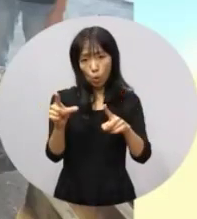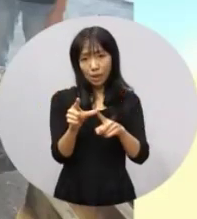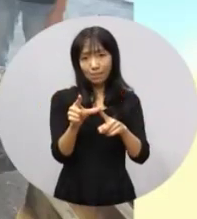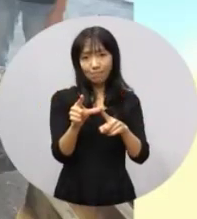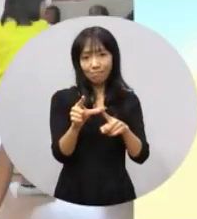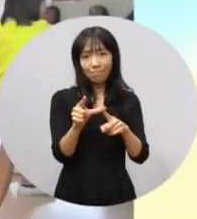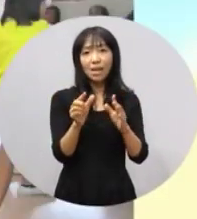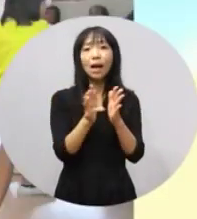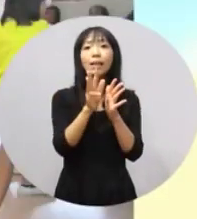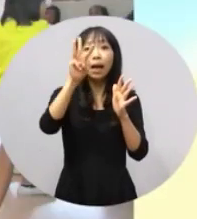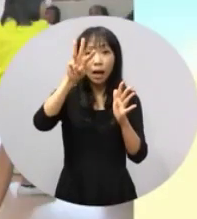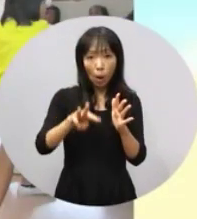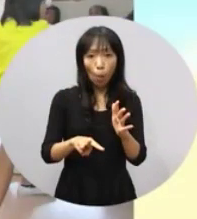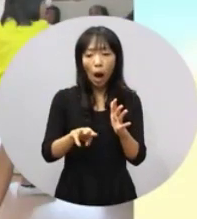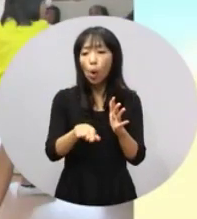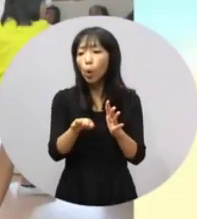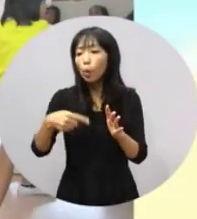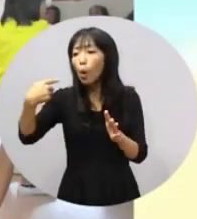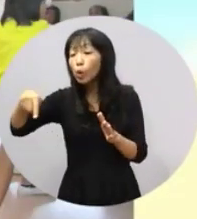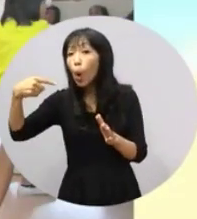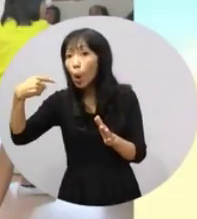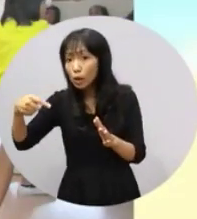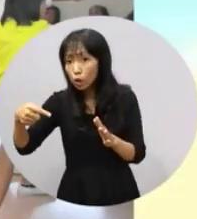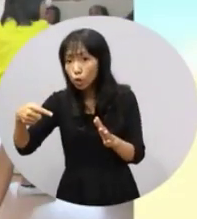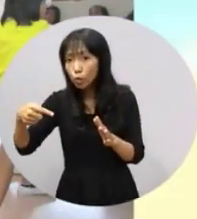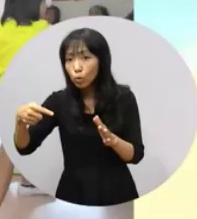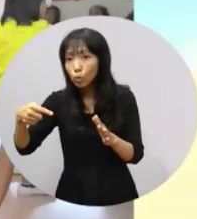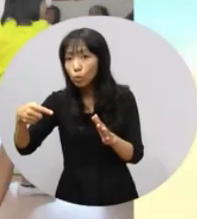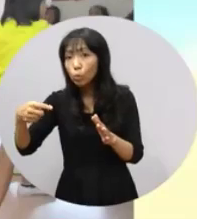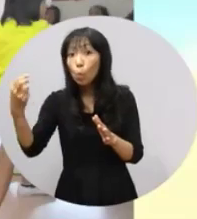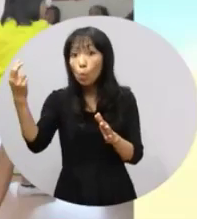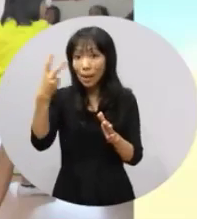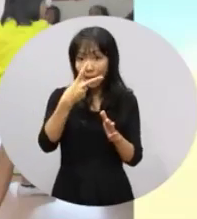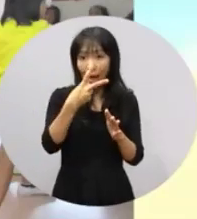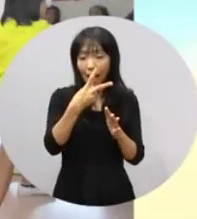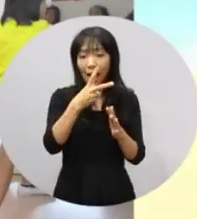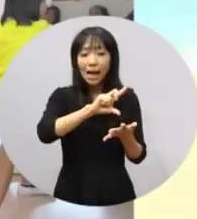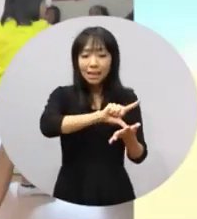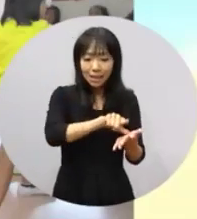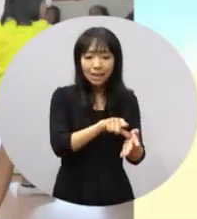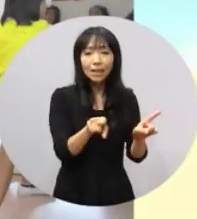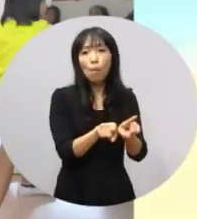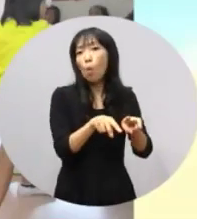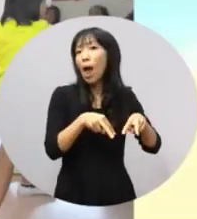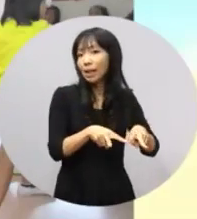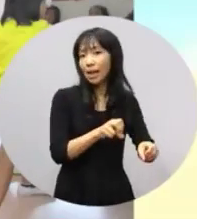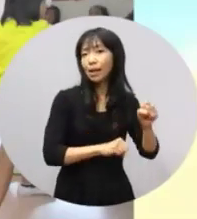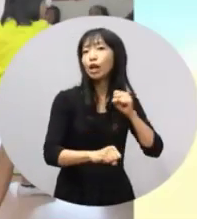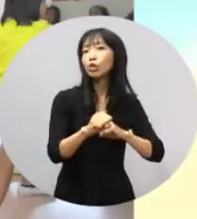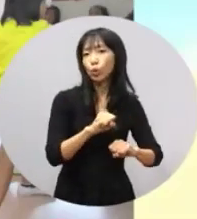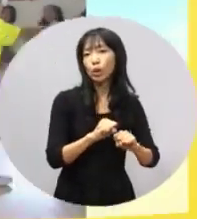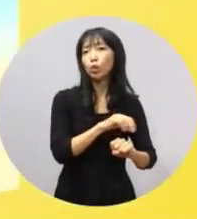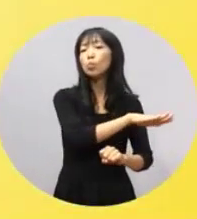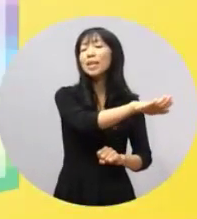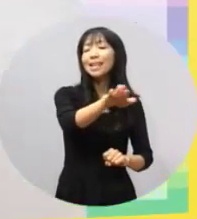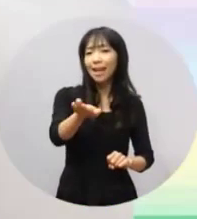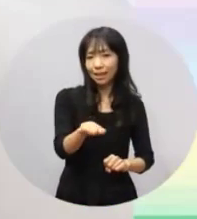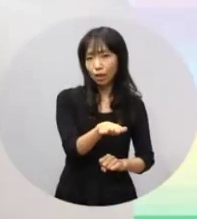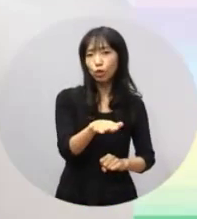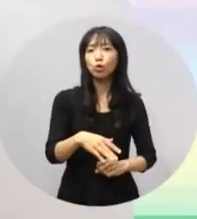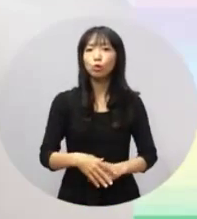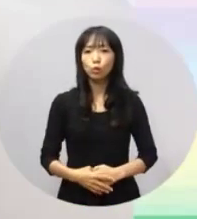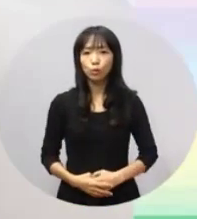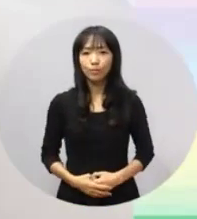法人体は度も教室そして地域でボランティア活動を行う皆さんです